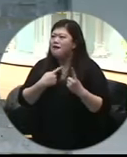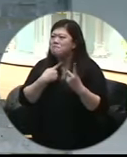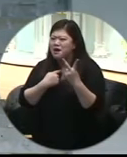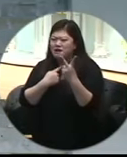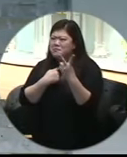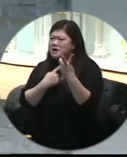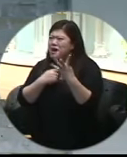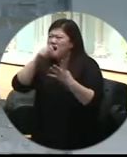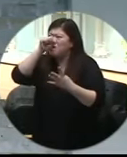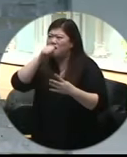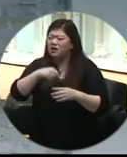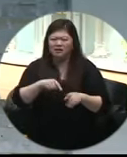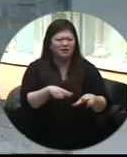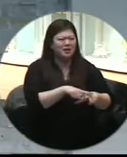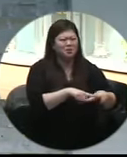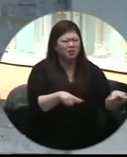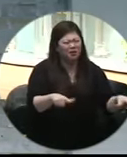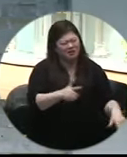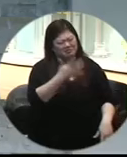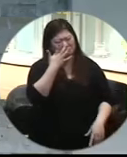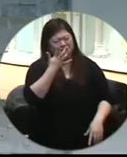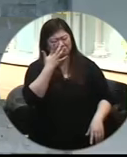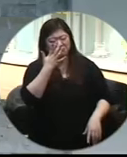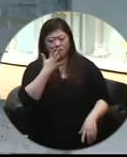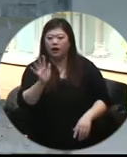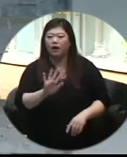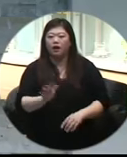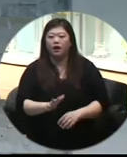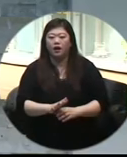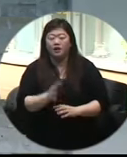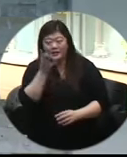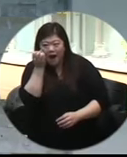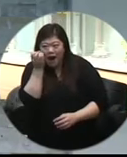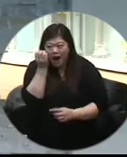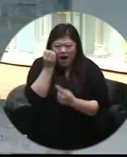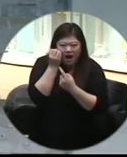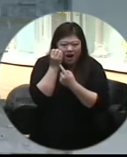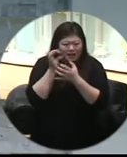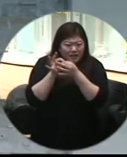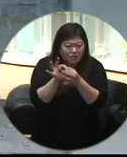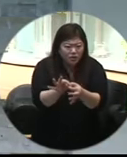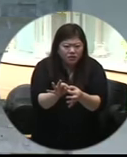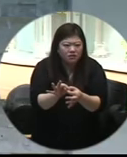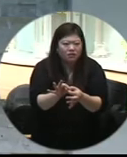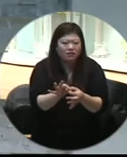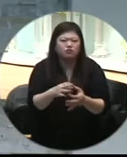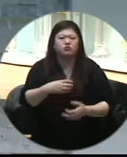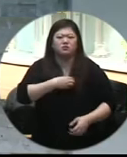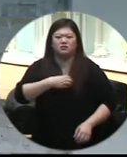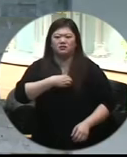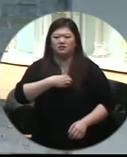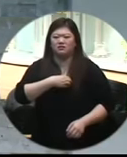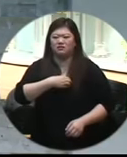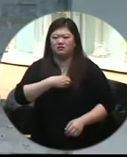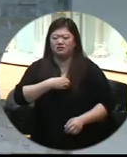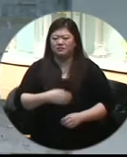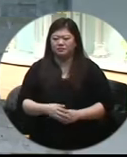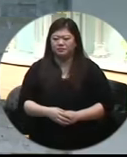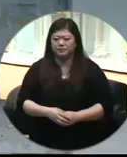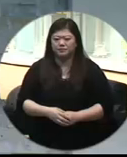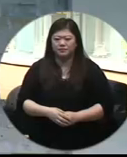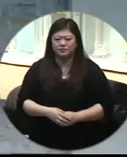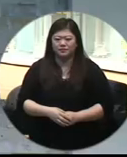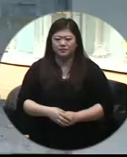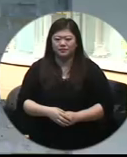신비로운 저런 현장에 머물러 있고 싶다. 이게 큰 문제예요. 여기 신비주의예요. 뭔가